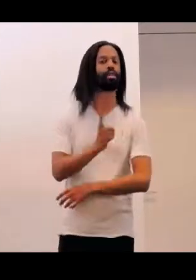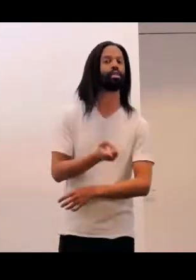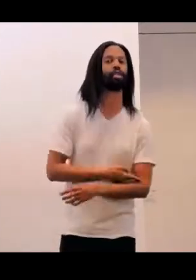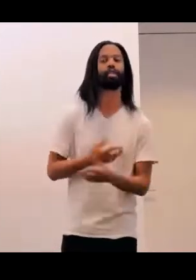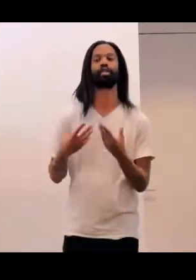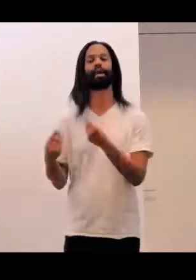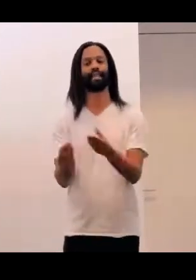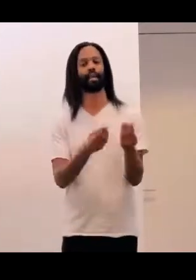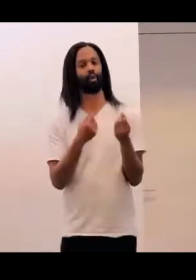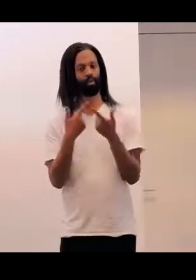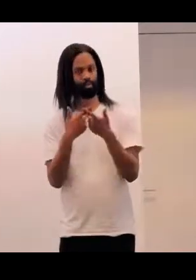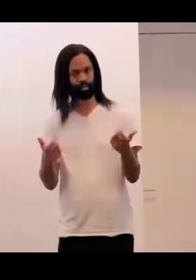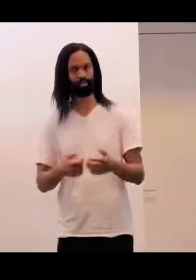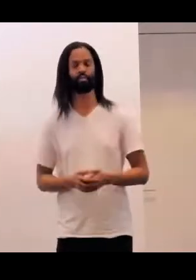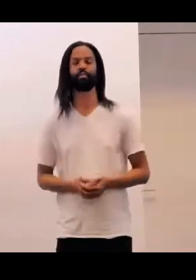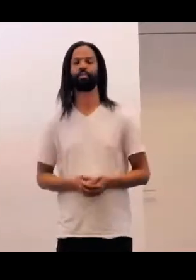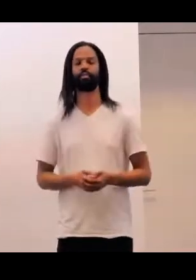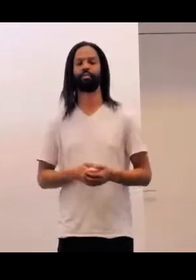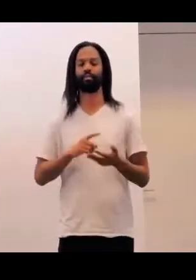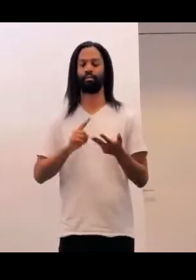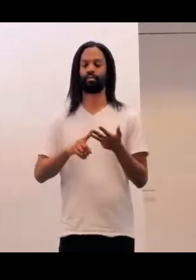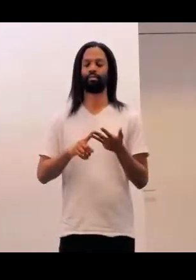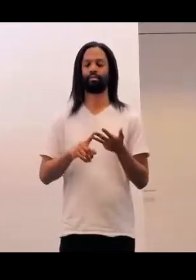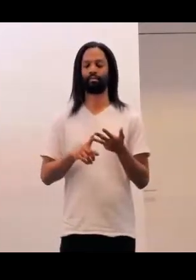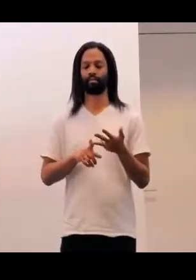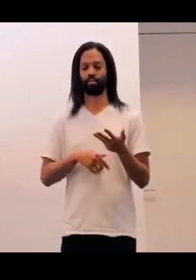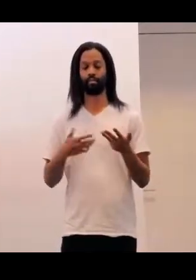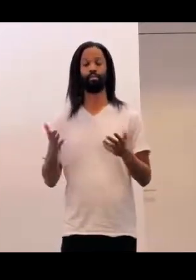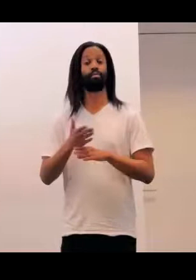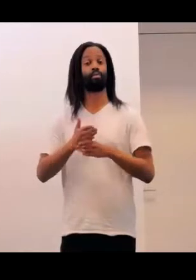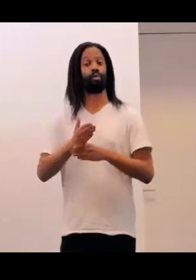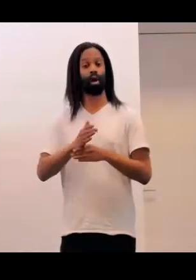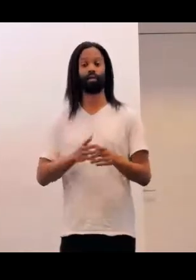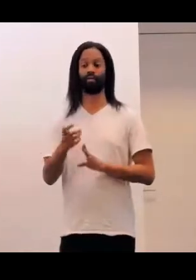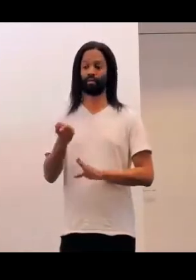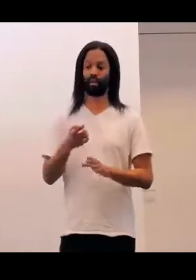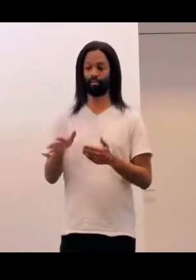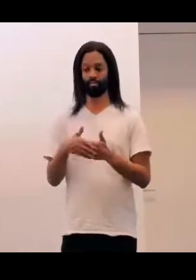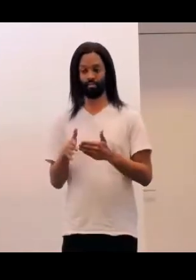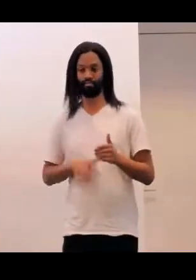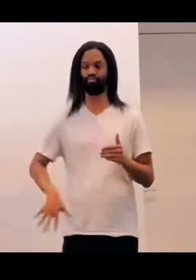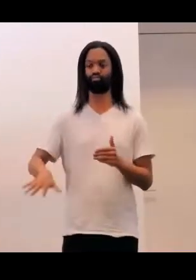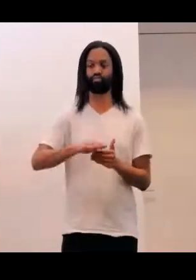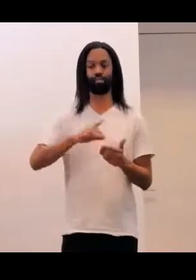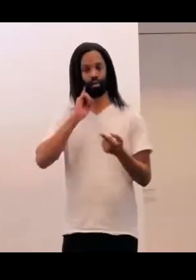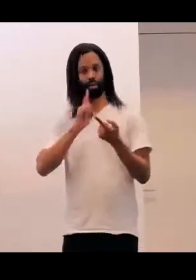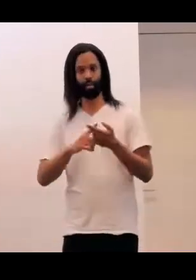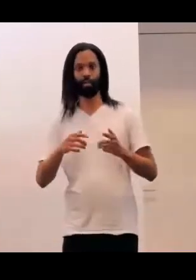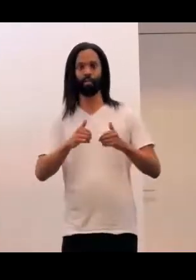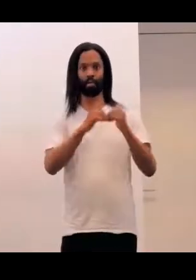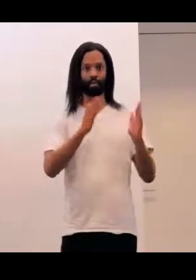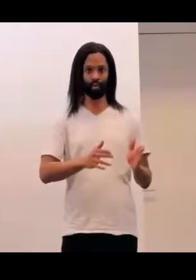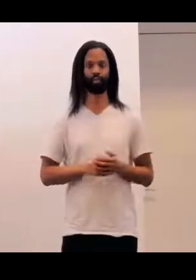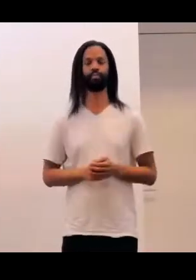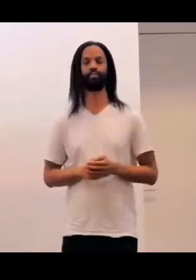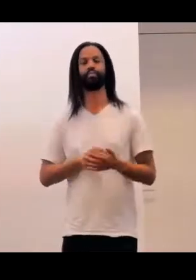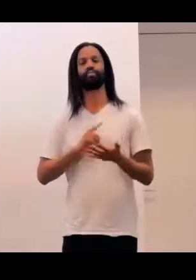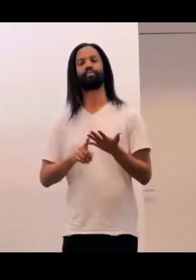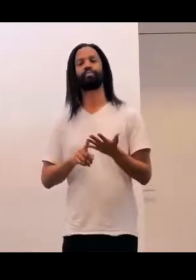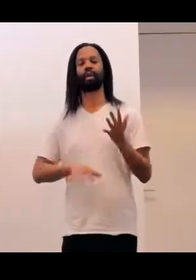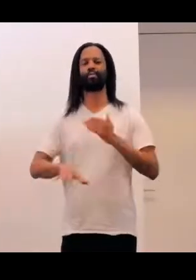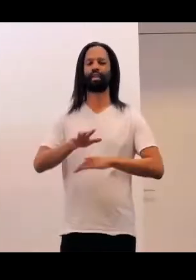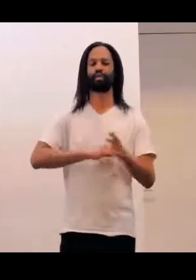du recours au bois local et au végétal dans l'habitat, l'aménagement, le design, la dépollution, la santé.